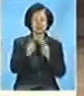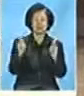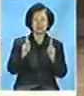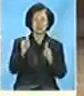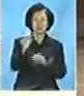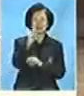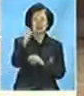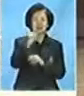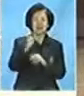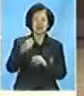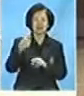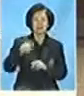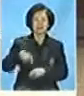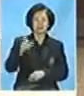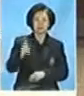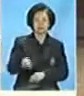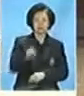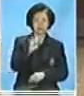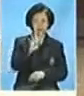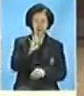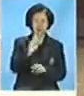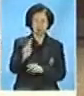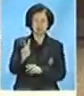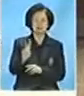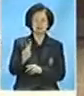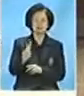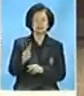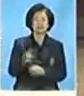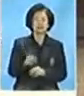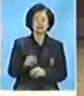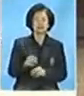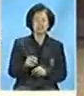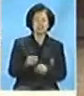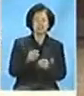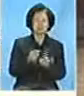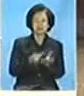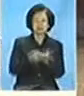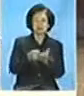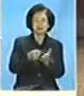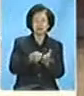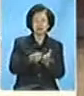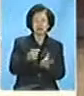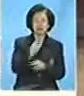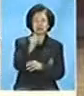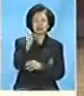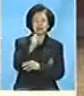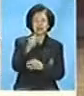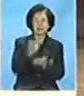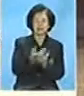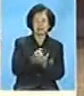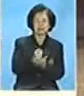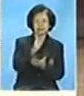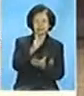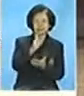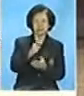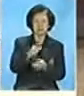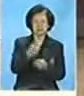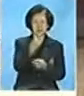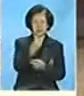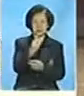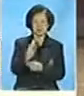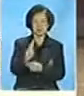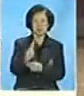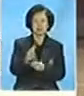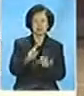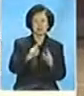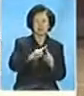4สมัยสมาชิกสภาที่ปรึกษาเศรษฐกิจและสังคมแห่งชาติ2สมัยคือสมัยที่1และสมัย